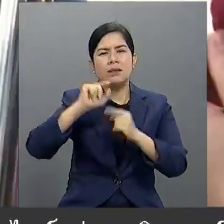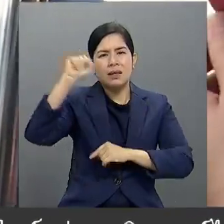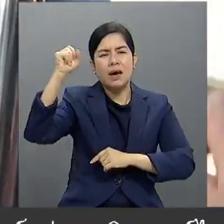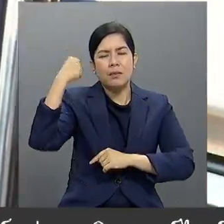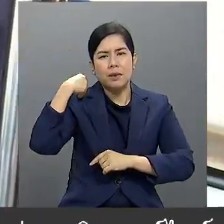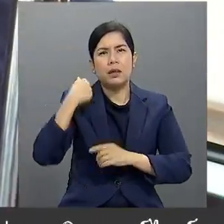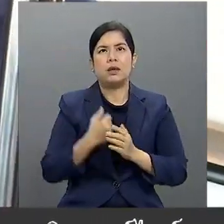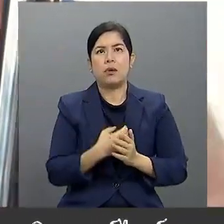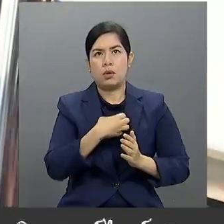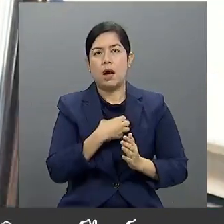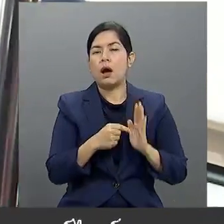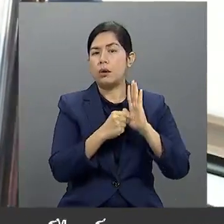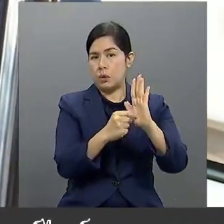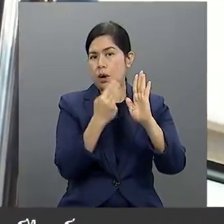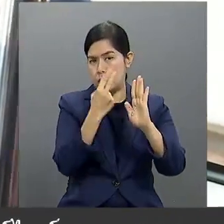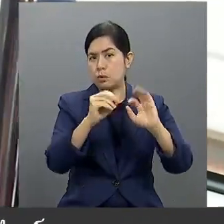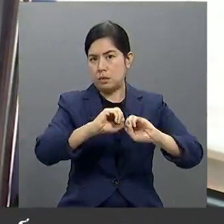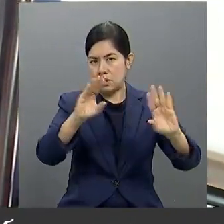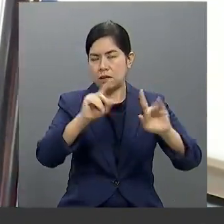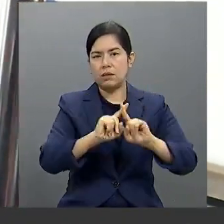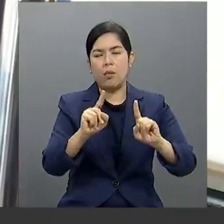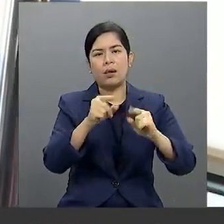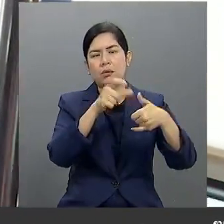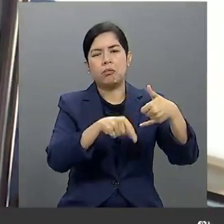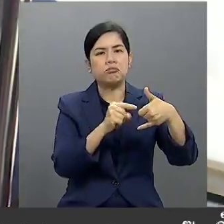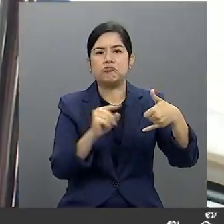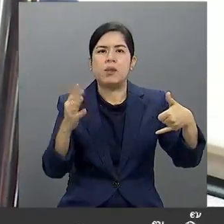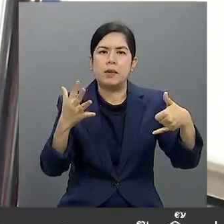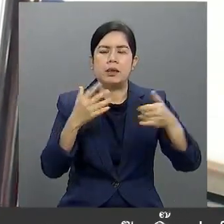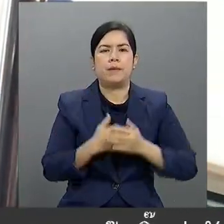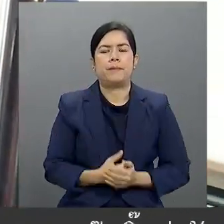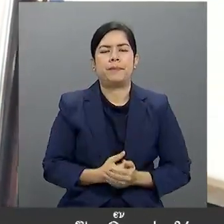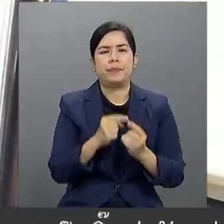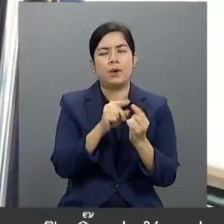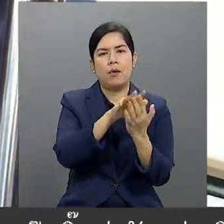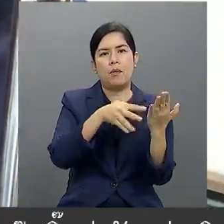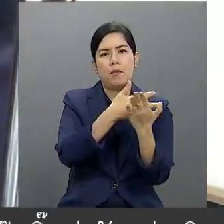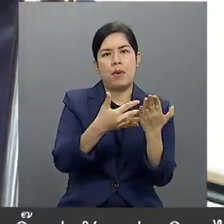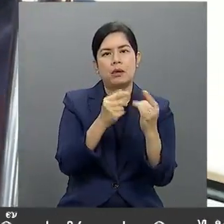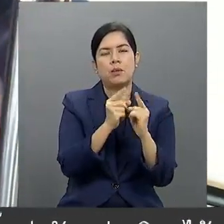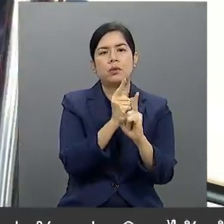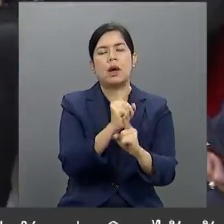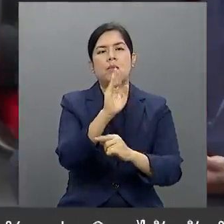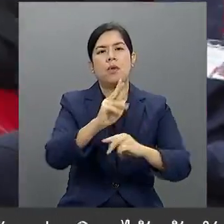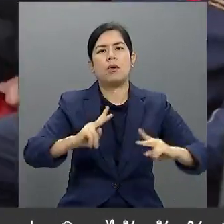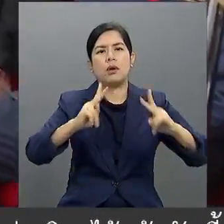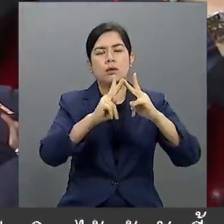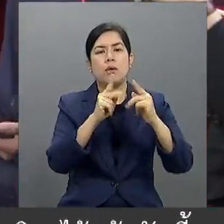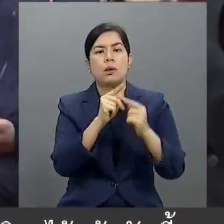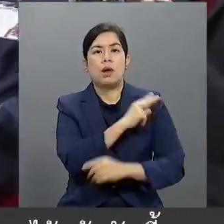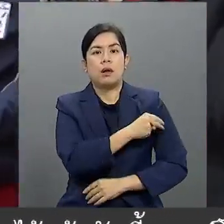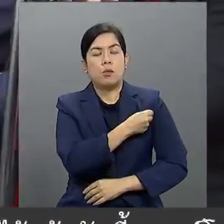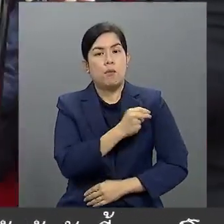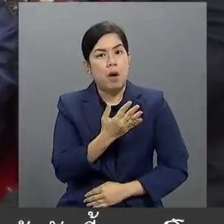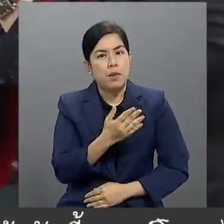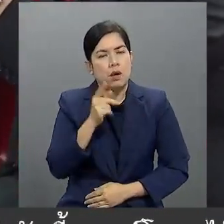ต่ว่าไม่สามารถดำเนินการได้หรือไม่ได้กระทำตามมาตรการของสาธารณสุขก็ควรจะแสดงความรับผิดชอบด้วยการลา